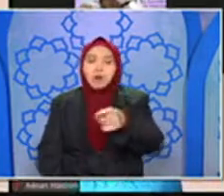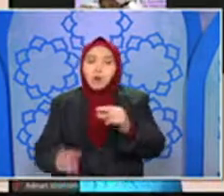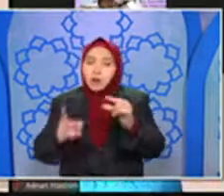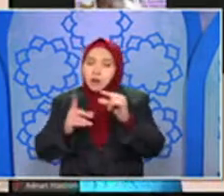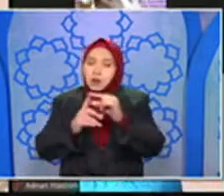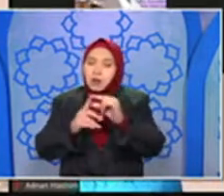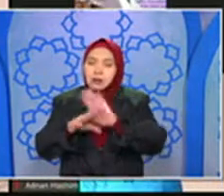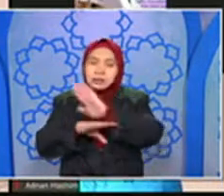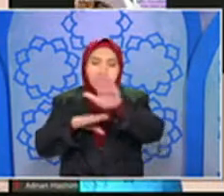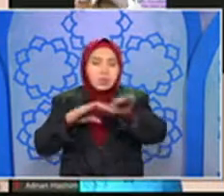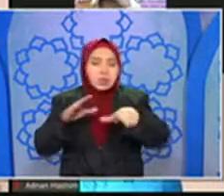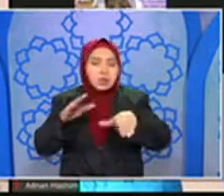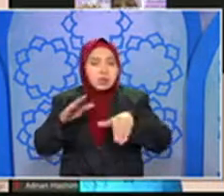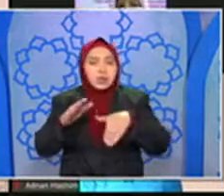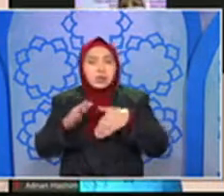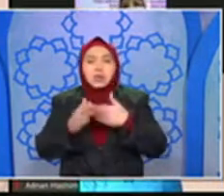Sadaqallahul